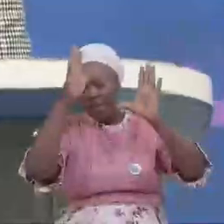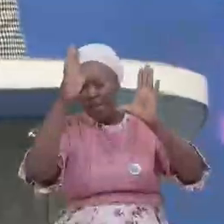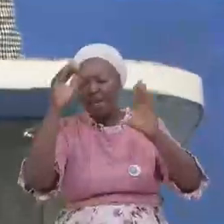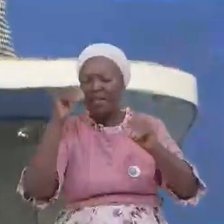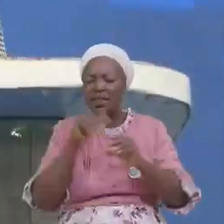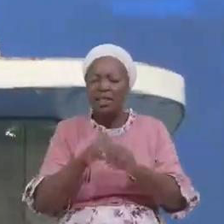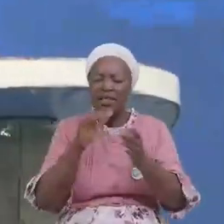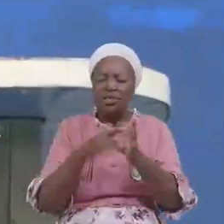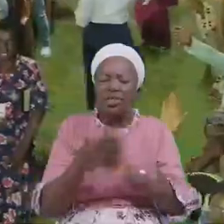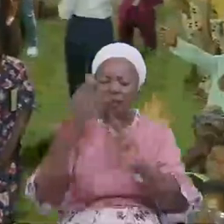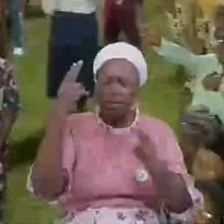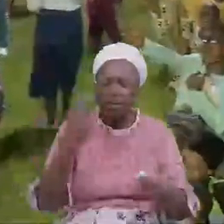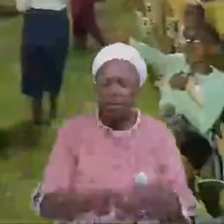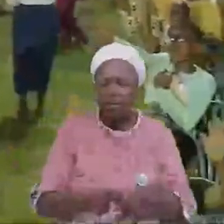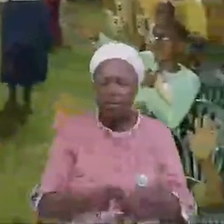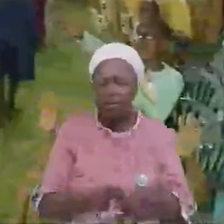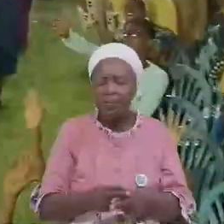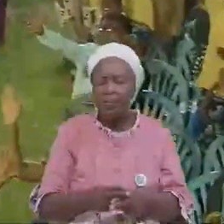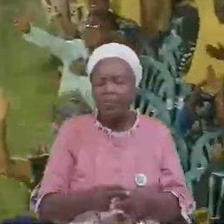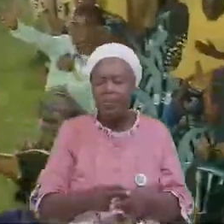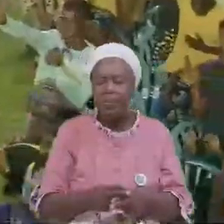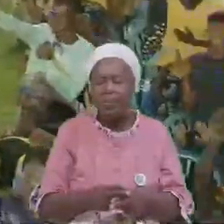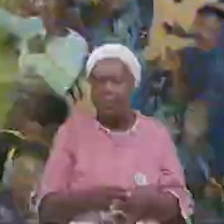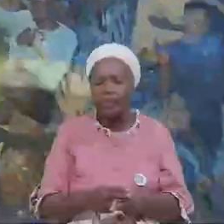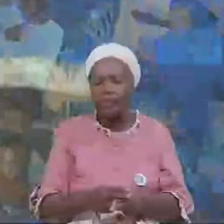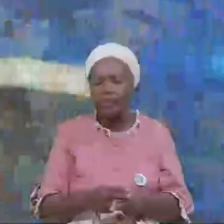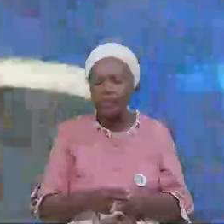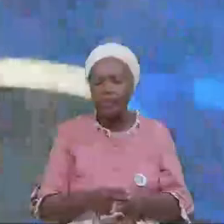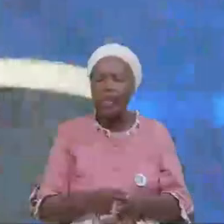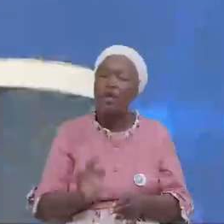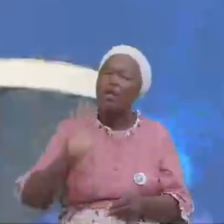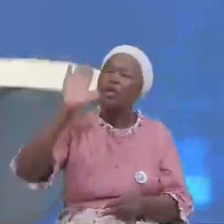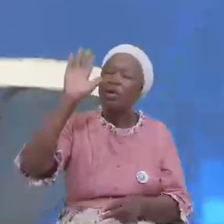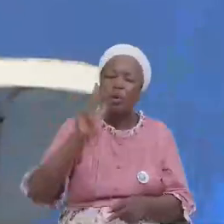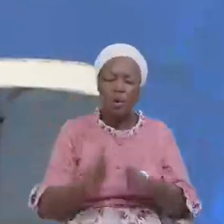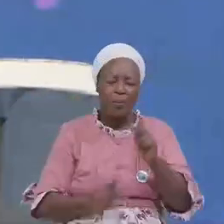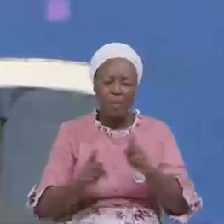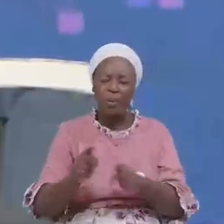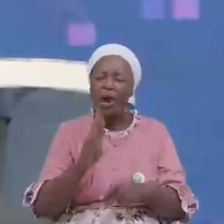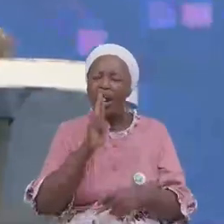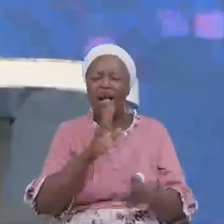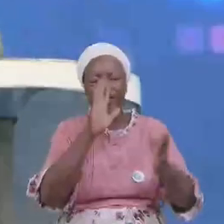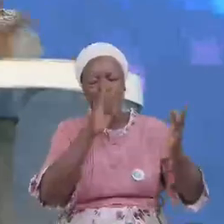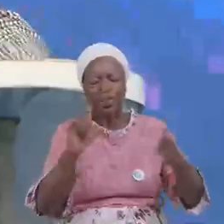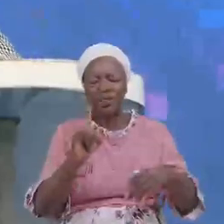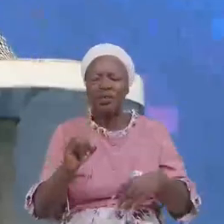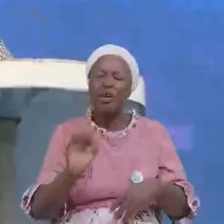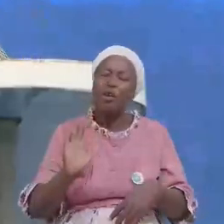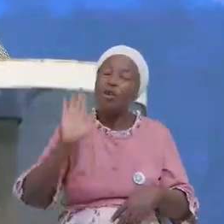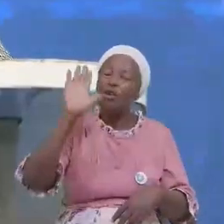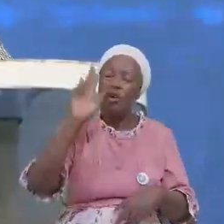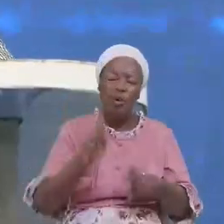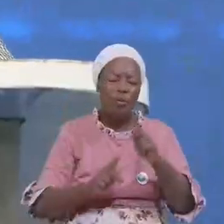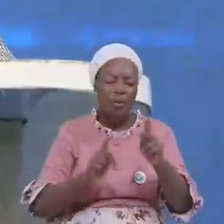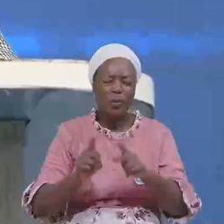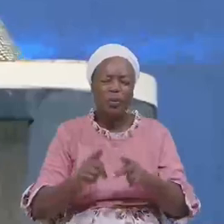Père, au nom de Jésus, ton peuple espère. Ton peuple